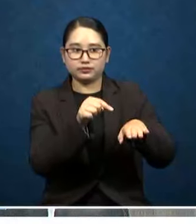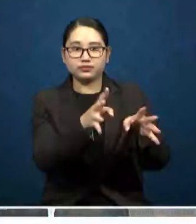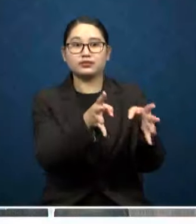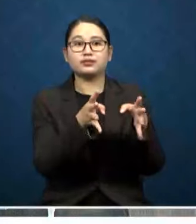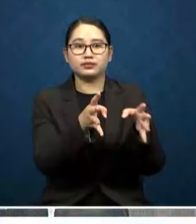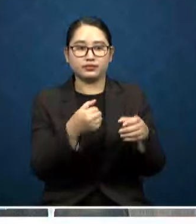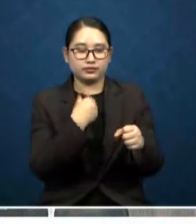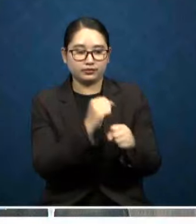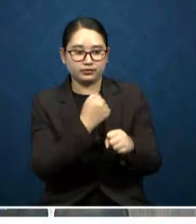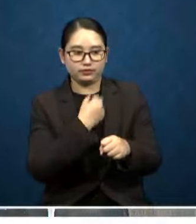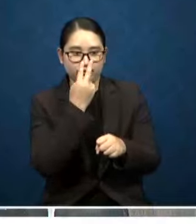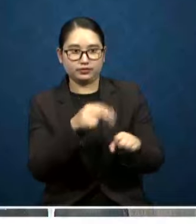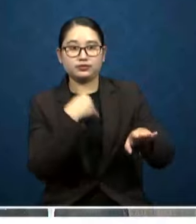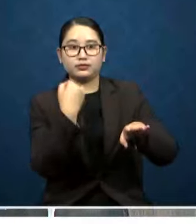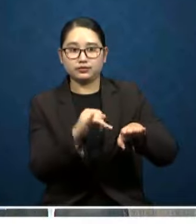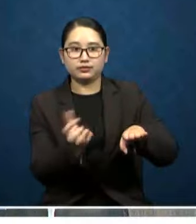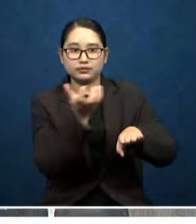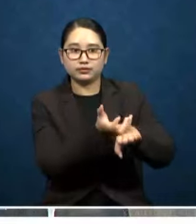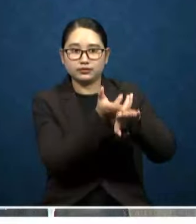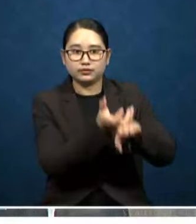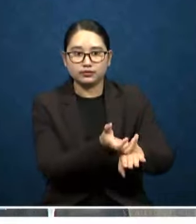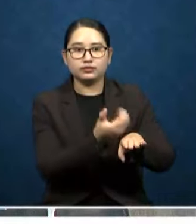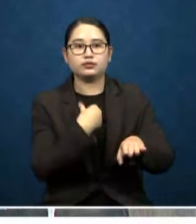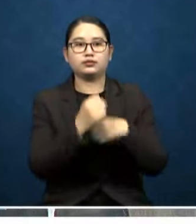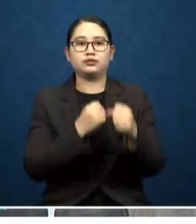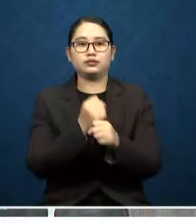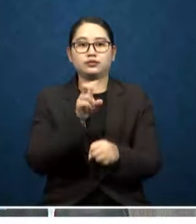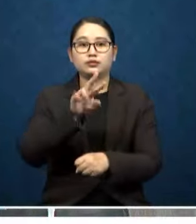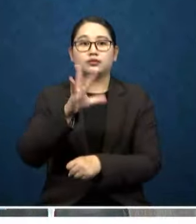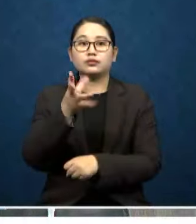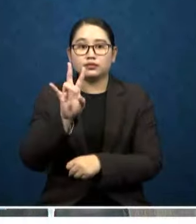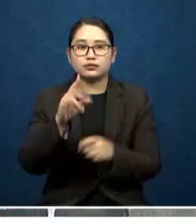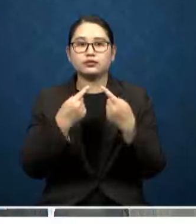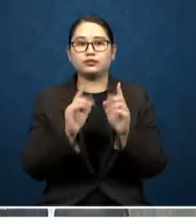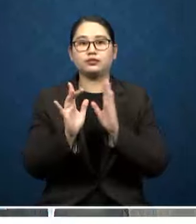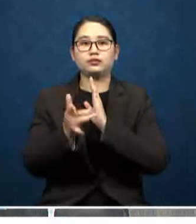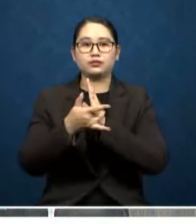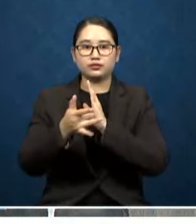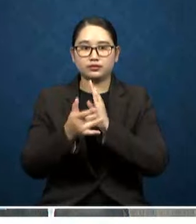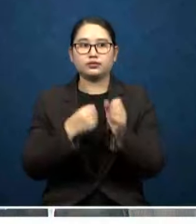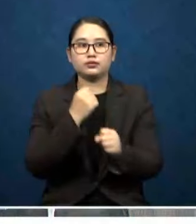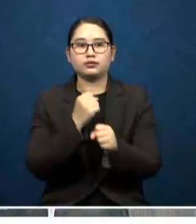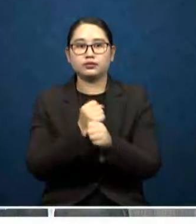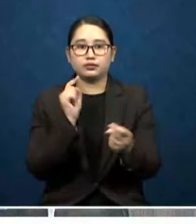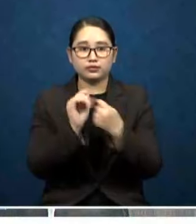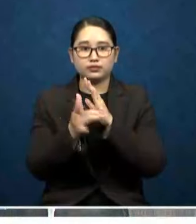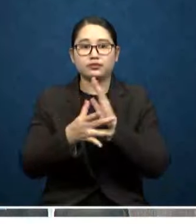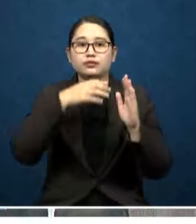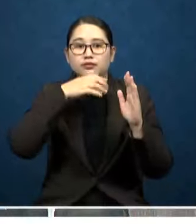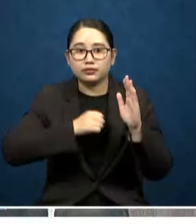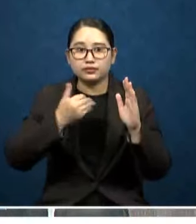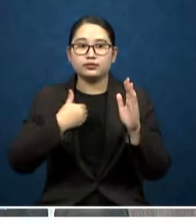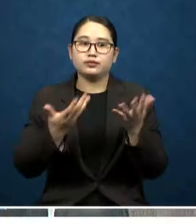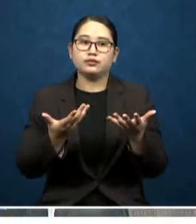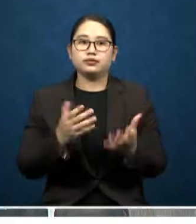เกินนี่ 2567นะยังมีการใช้ lowเทคโนโลยีแบบนี้อยู่อีก